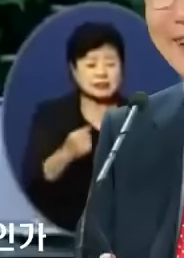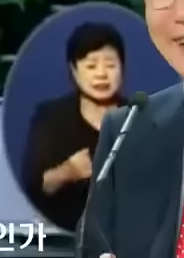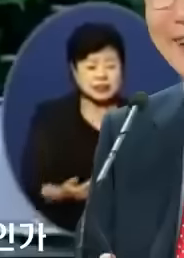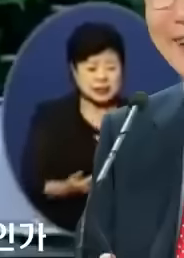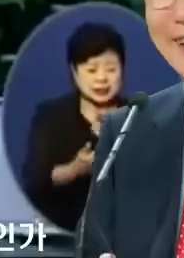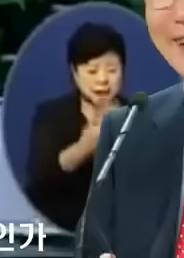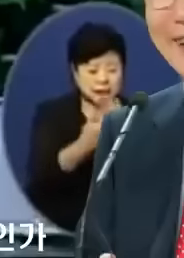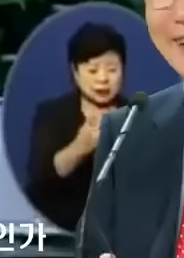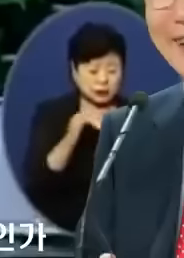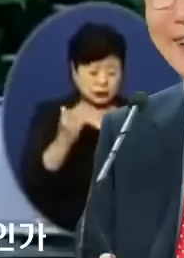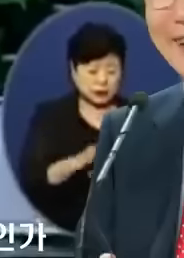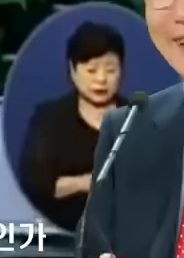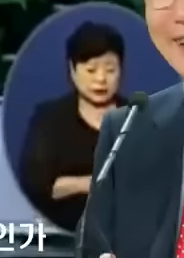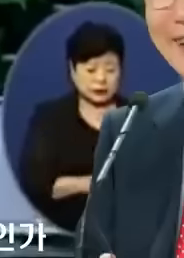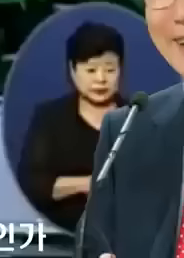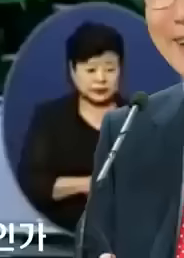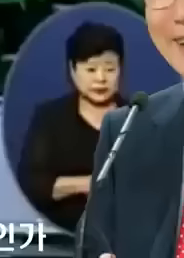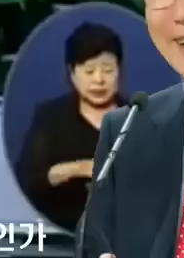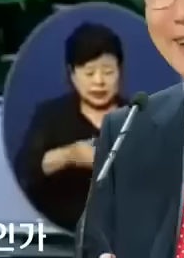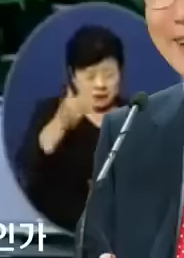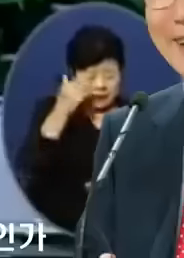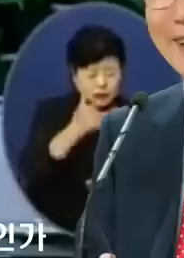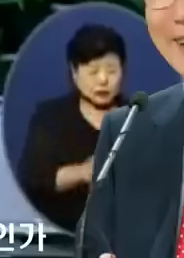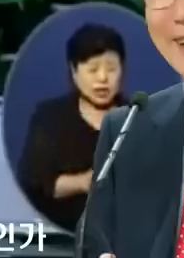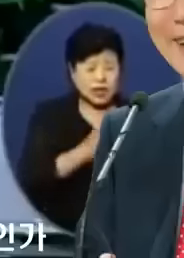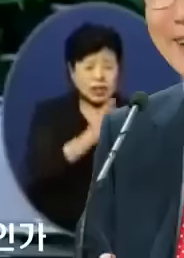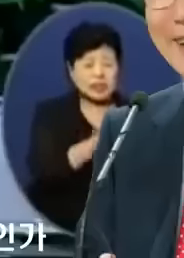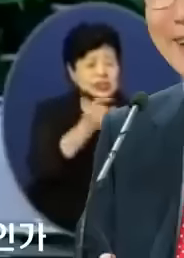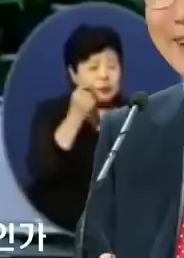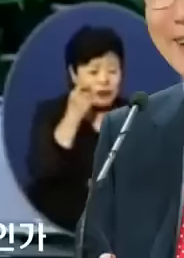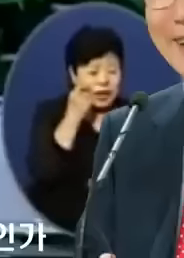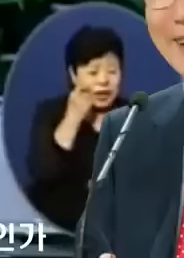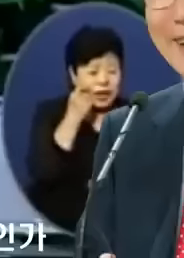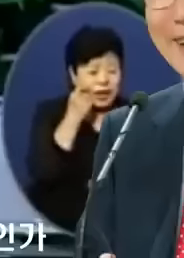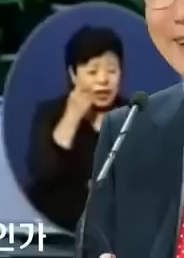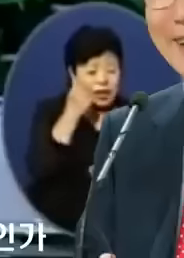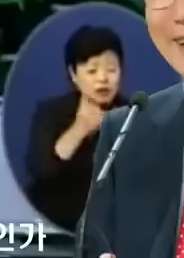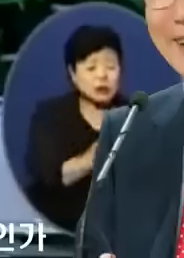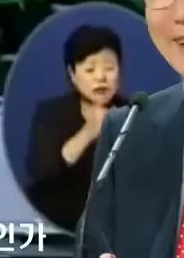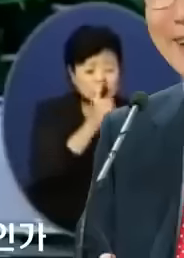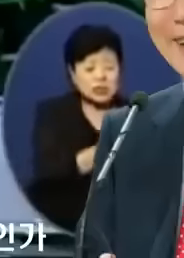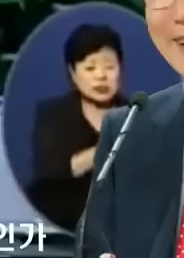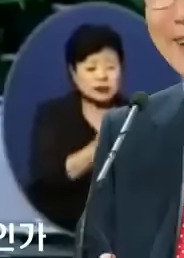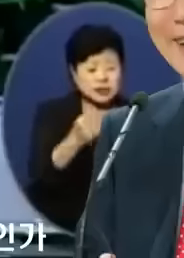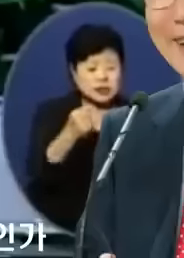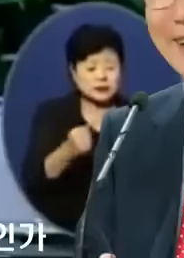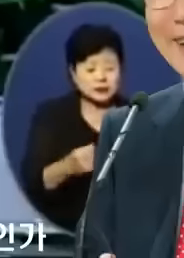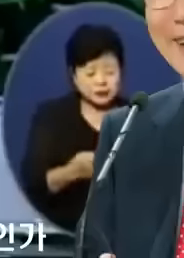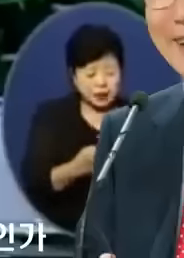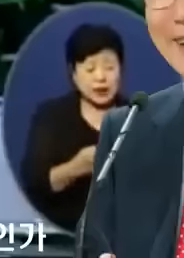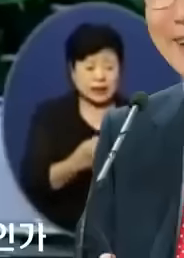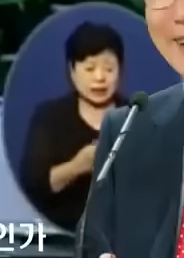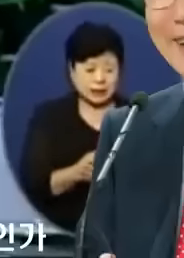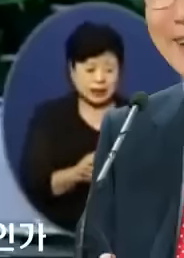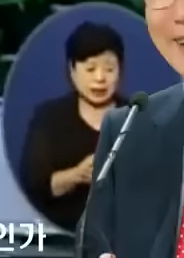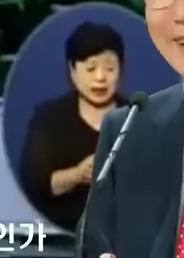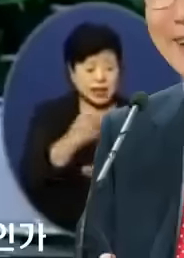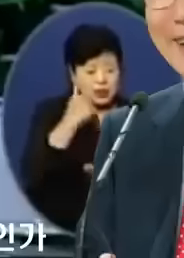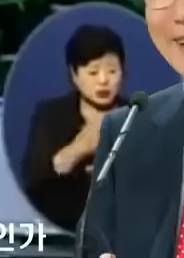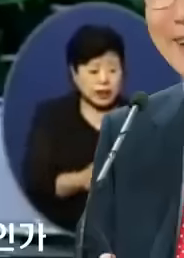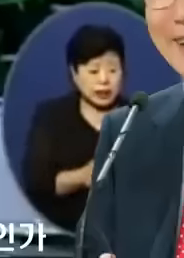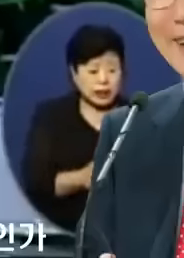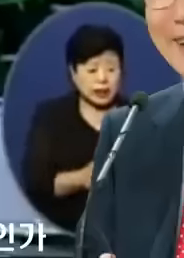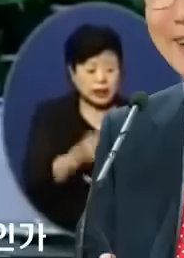되어서 여러분 속에 들어오는 것입니다. 옛날에는 죄를 이기지 못했으나 죄를 이길 수 있는 면역을 가지고 있기 때문에 여러분이